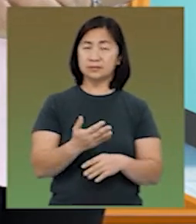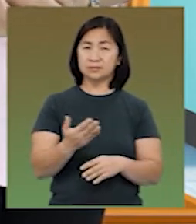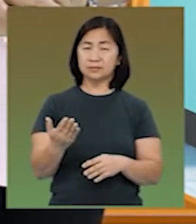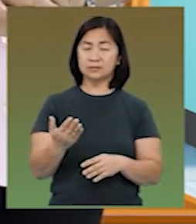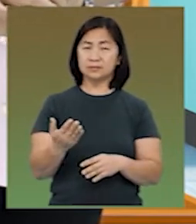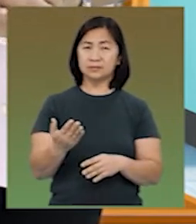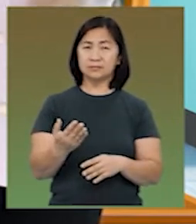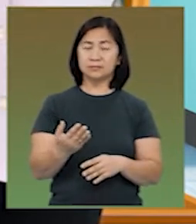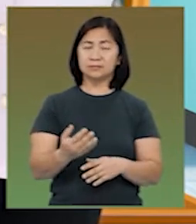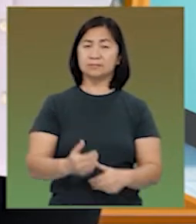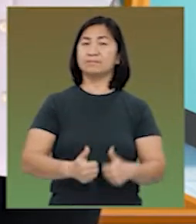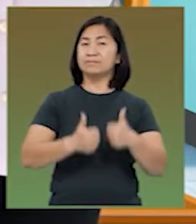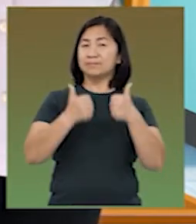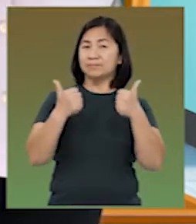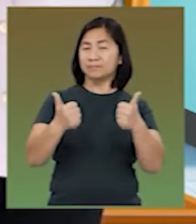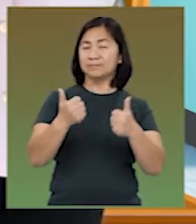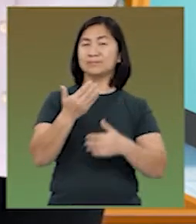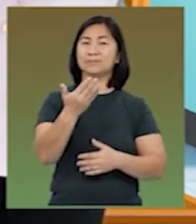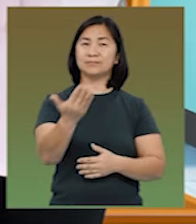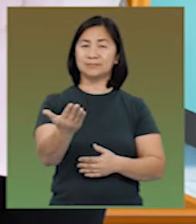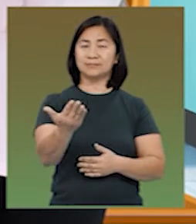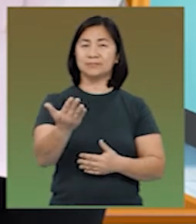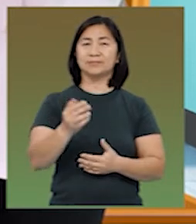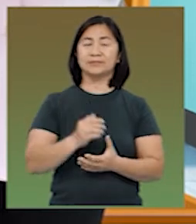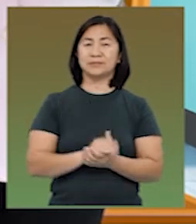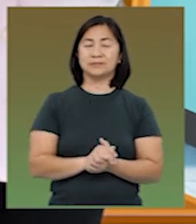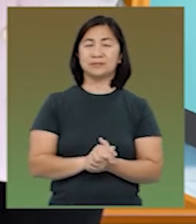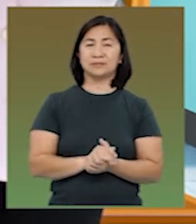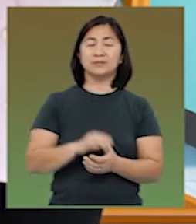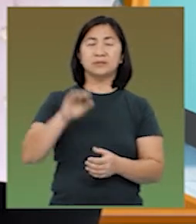Nagawa na ba? Two thumbs up for you!